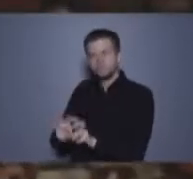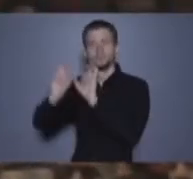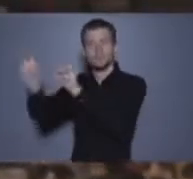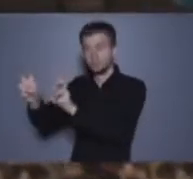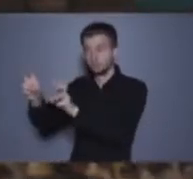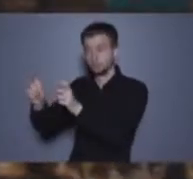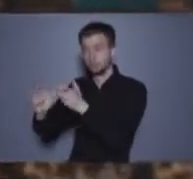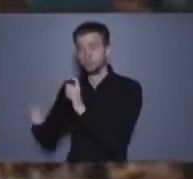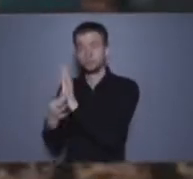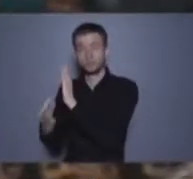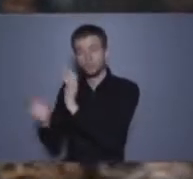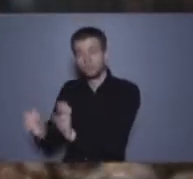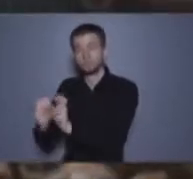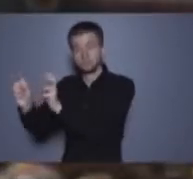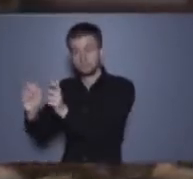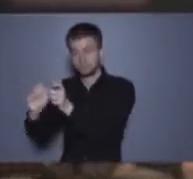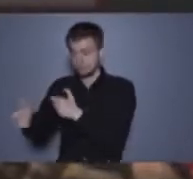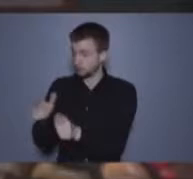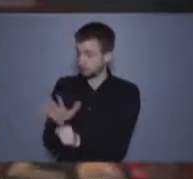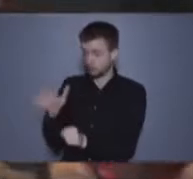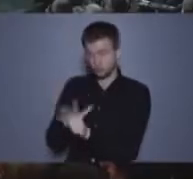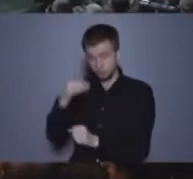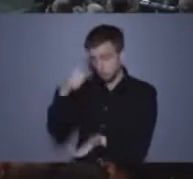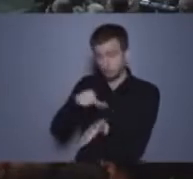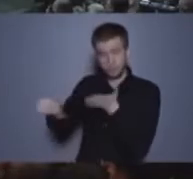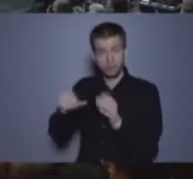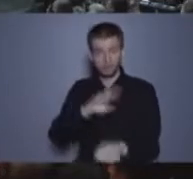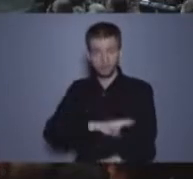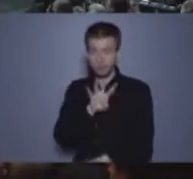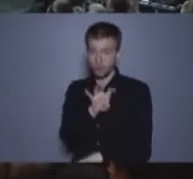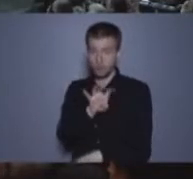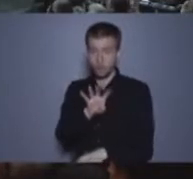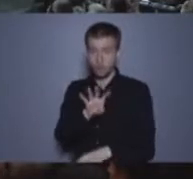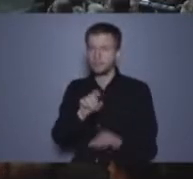suffit à payer la retraite à 60 ans avec 40 annuités.